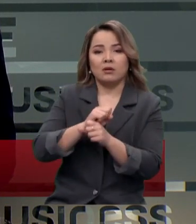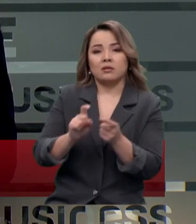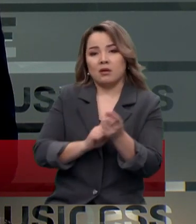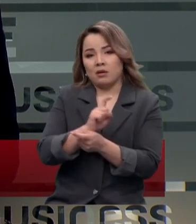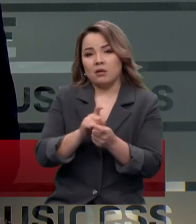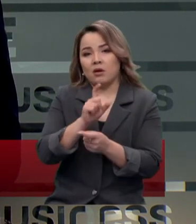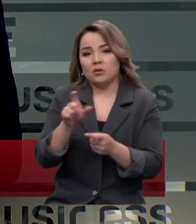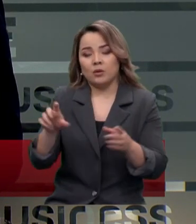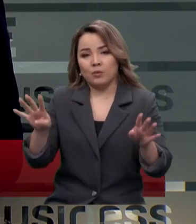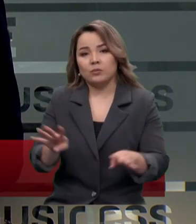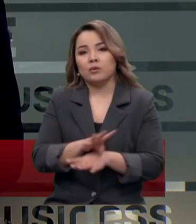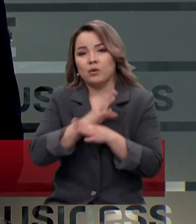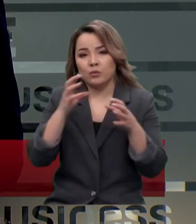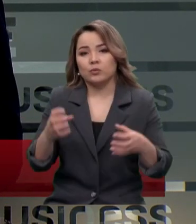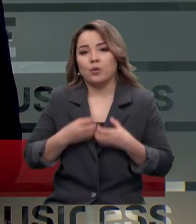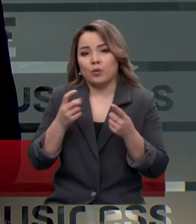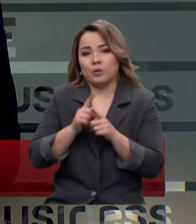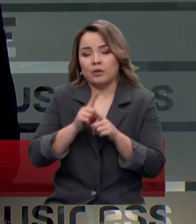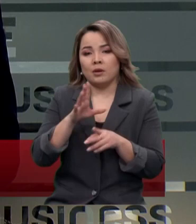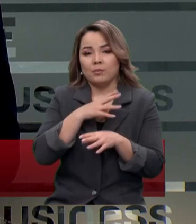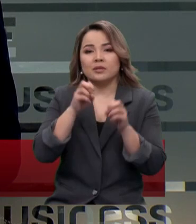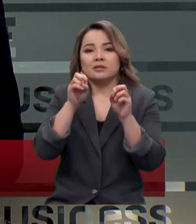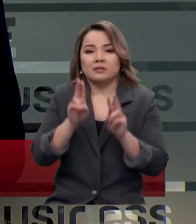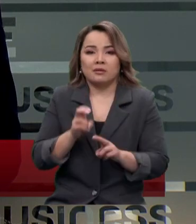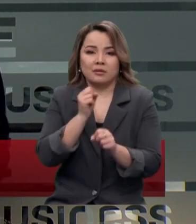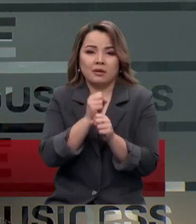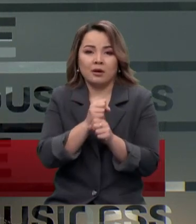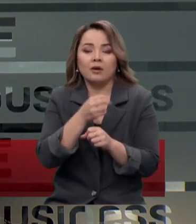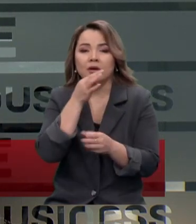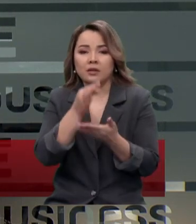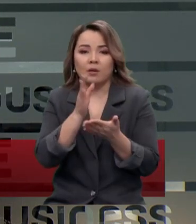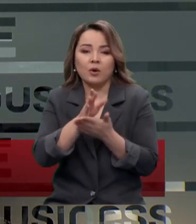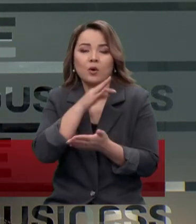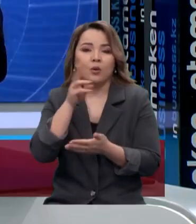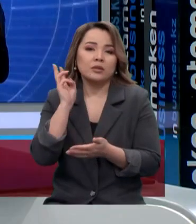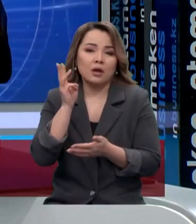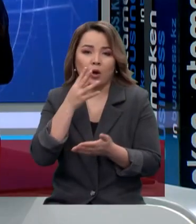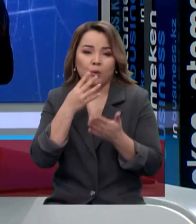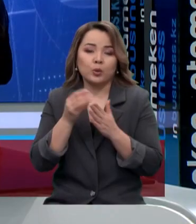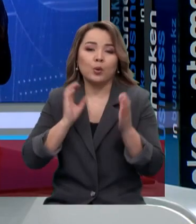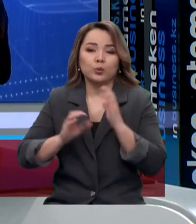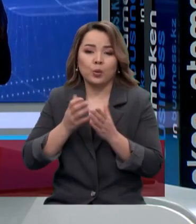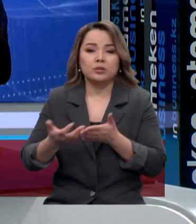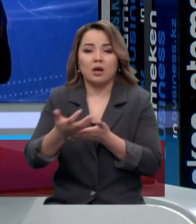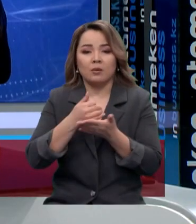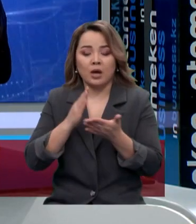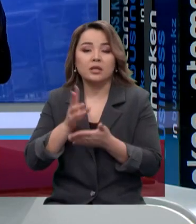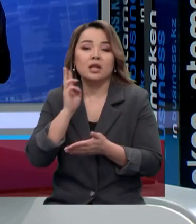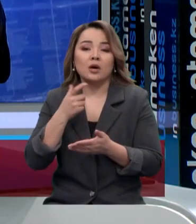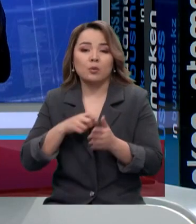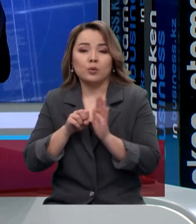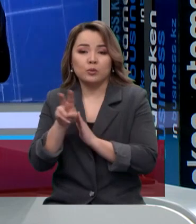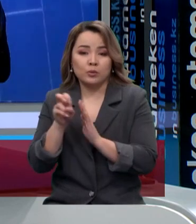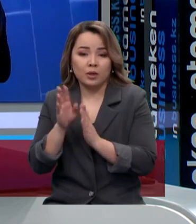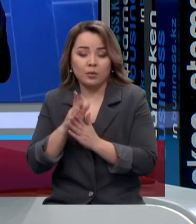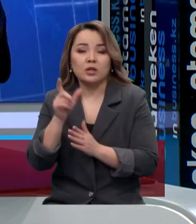халықты үрейтуін тұру. Өздеріңіз білгенде Киевтен қазір көптеген елшілер өздерінің студенттерін алып кетіп жатыр, дипломаттар өздерінің